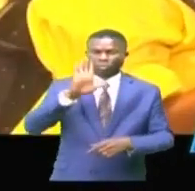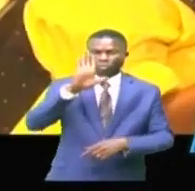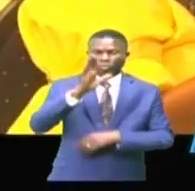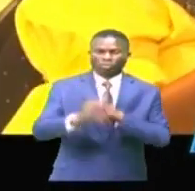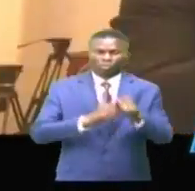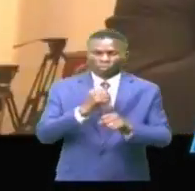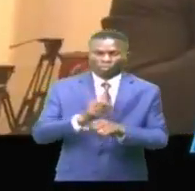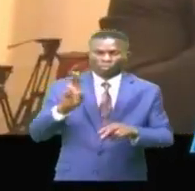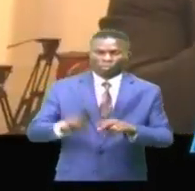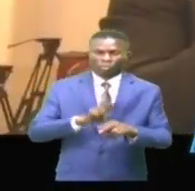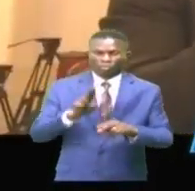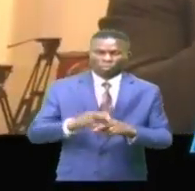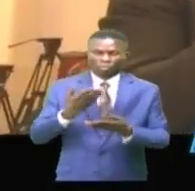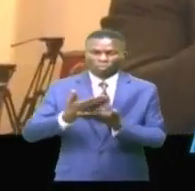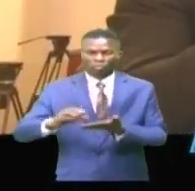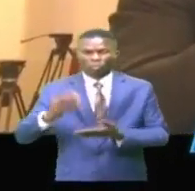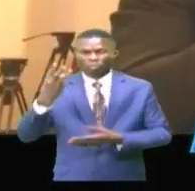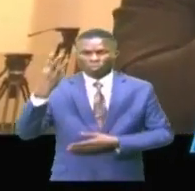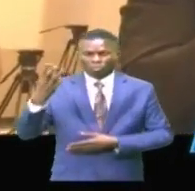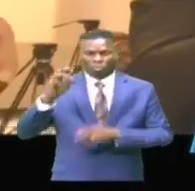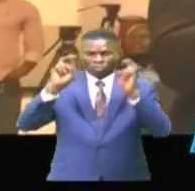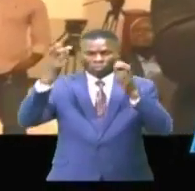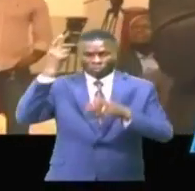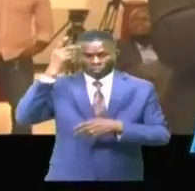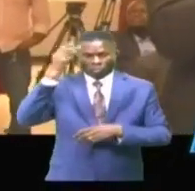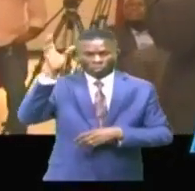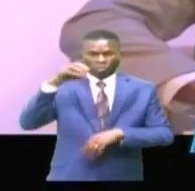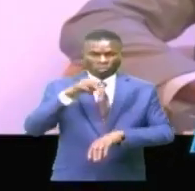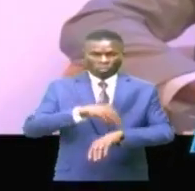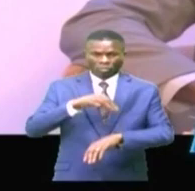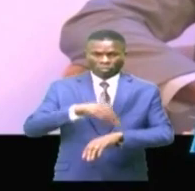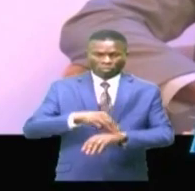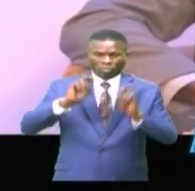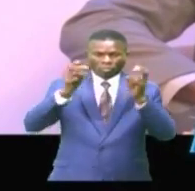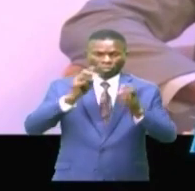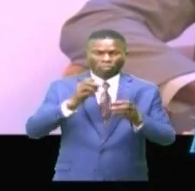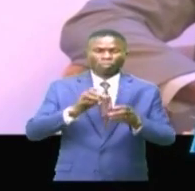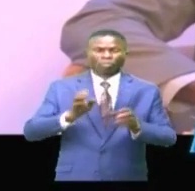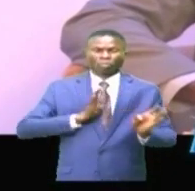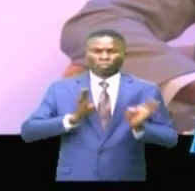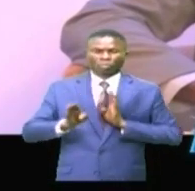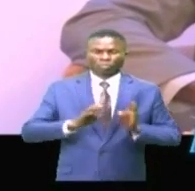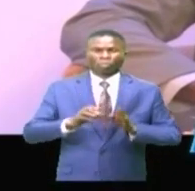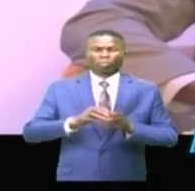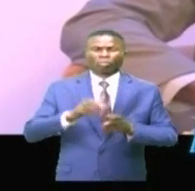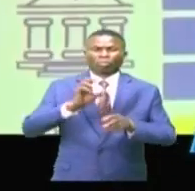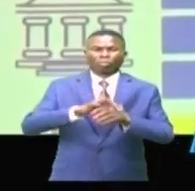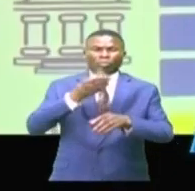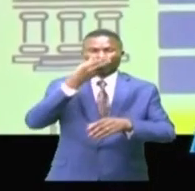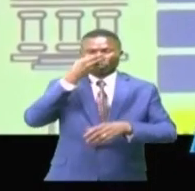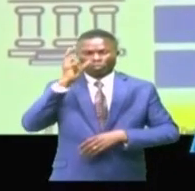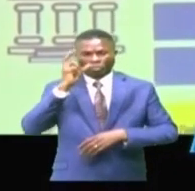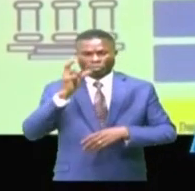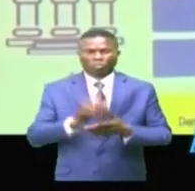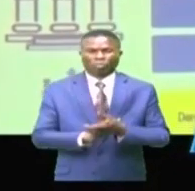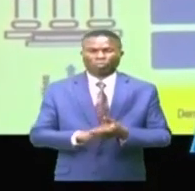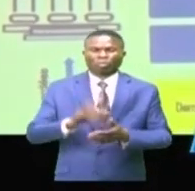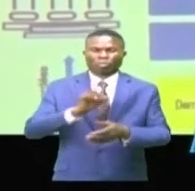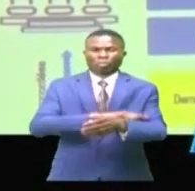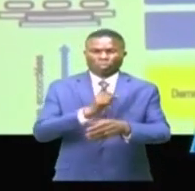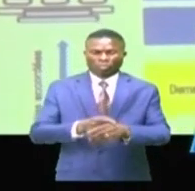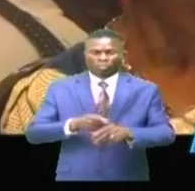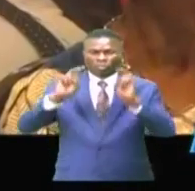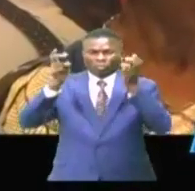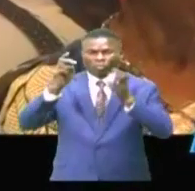sera exécuté en trois poules les villes de Kinshasa et Matadi les villes de Bouya Bukavu et Goma ainsi que les villes des canangas et